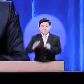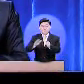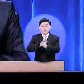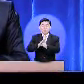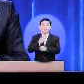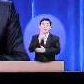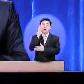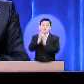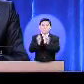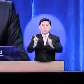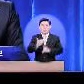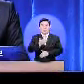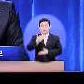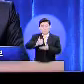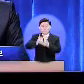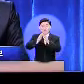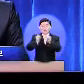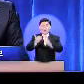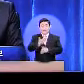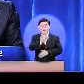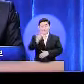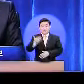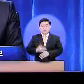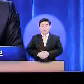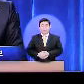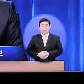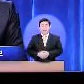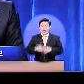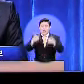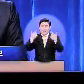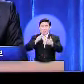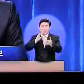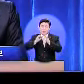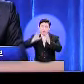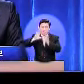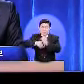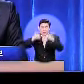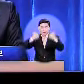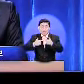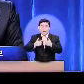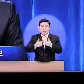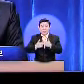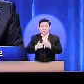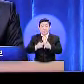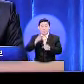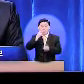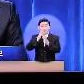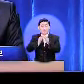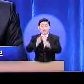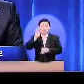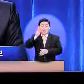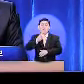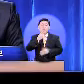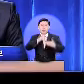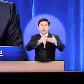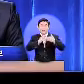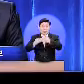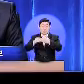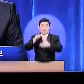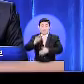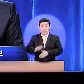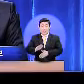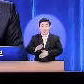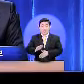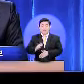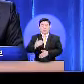사랑하는 서울시민 여러분, 존경하는 국민 여러분, 매번 토론마다 상대 후보께서는 미래 서울을